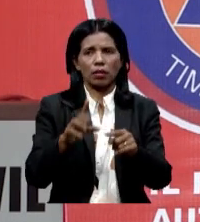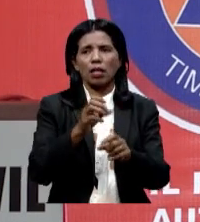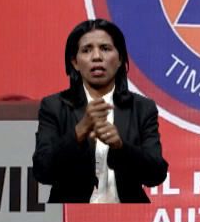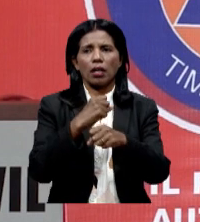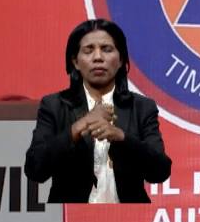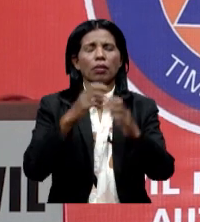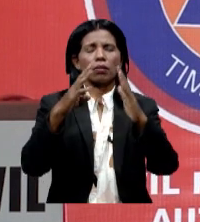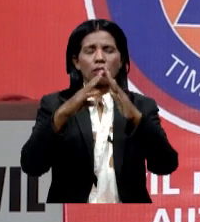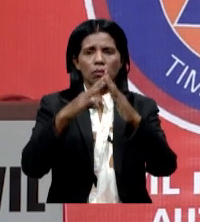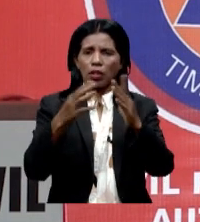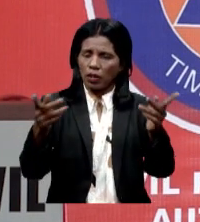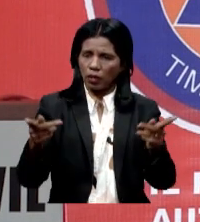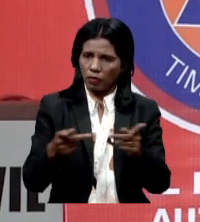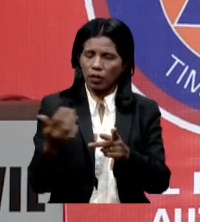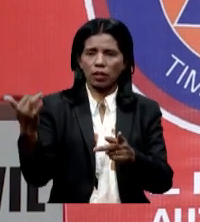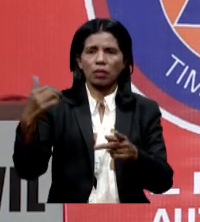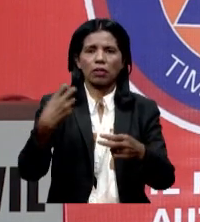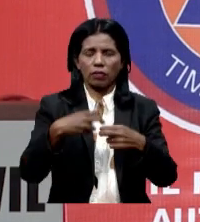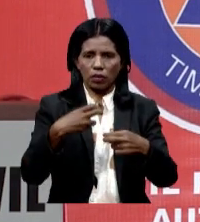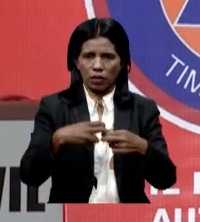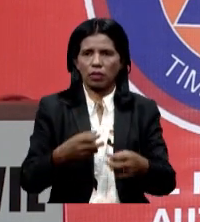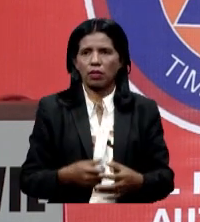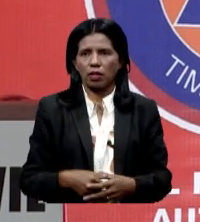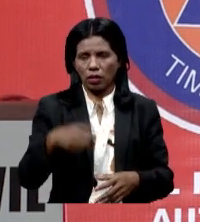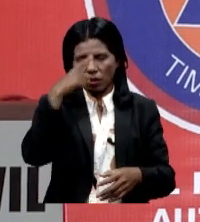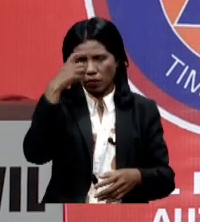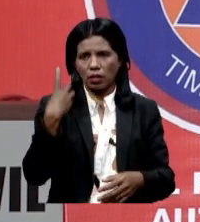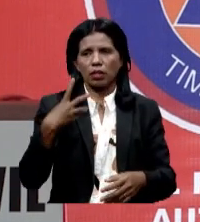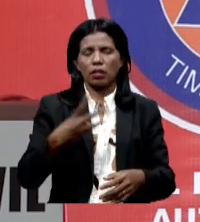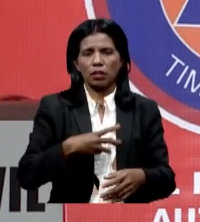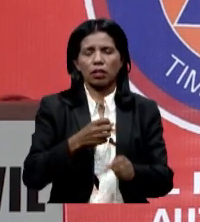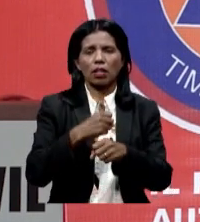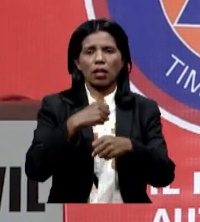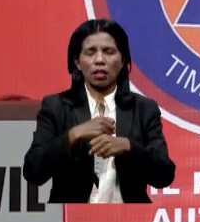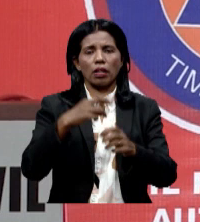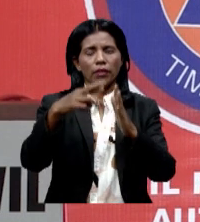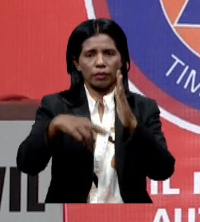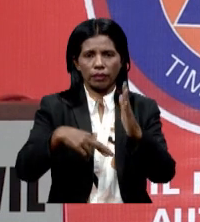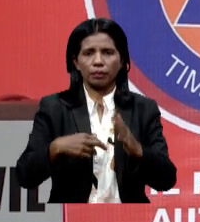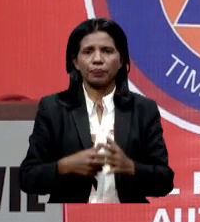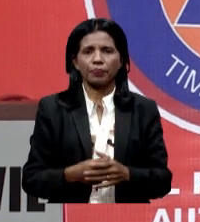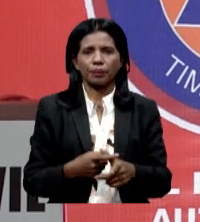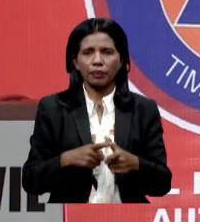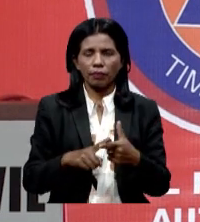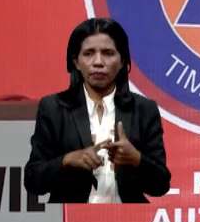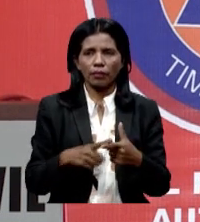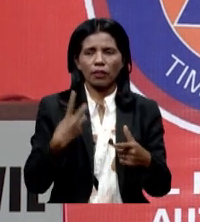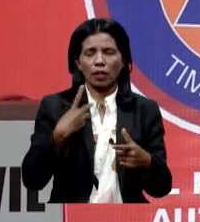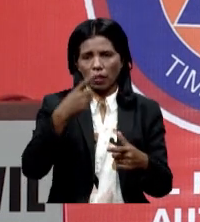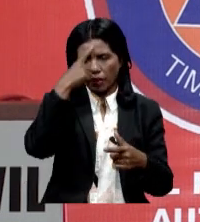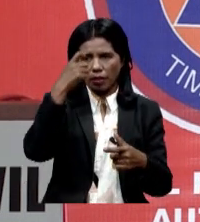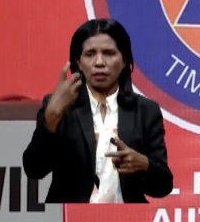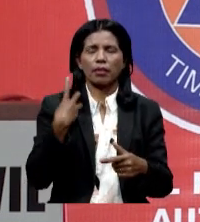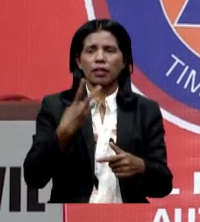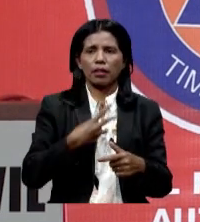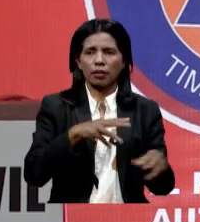ia fatin ne bem risku tamba ne me ita sialo verifikasaun ai depois a tamba itania